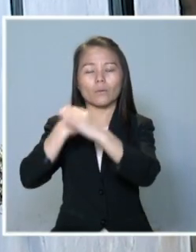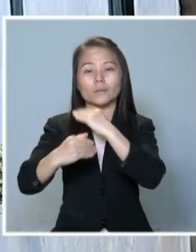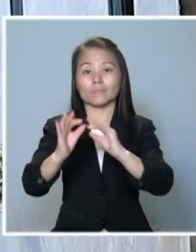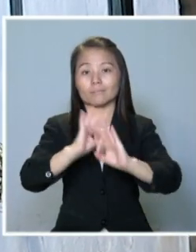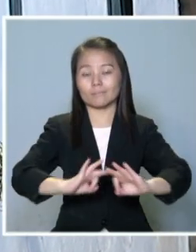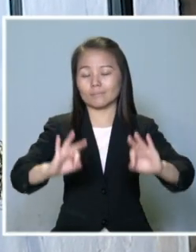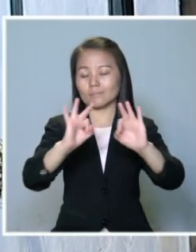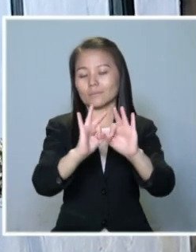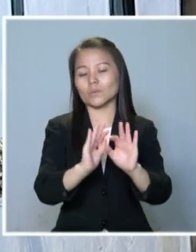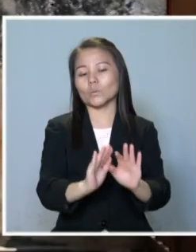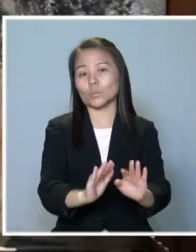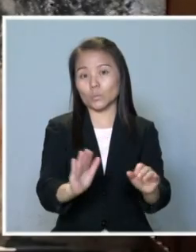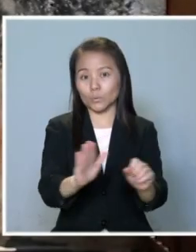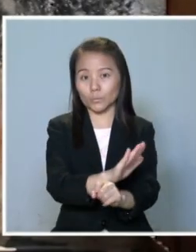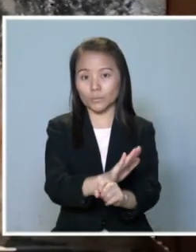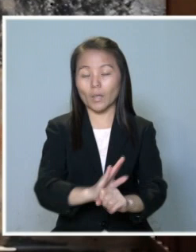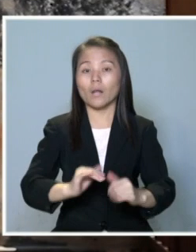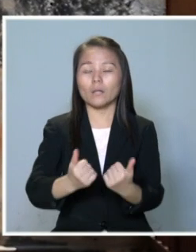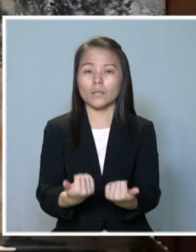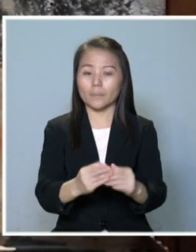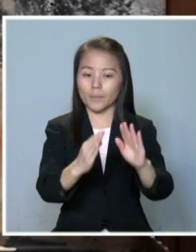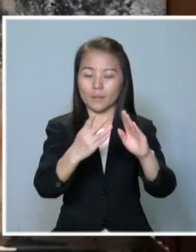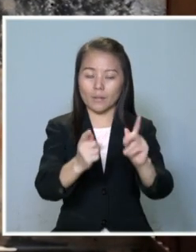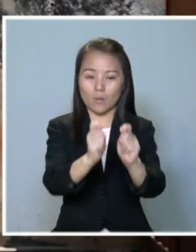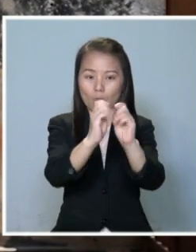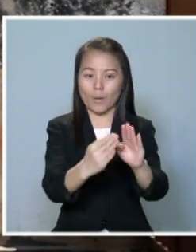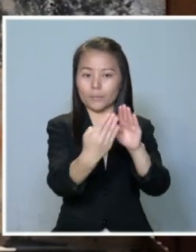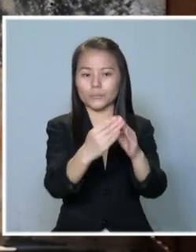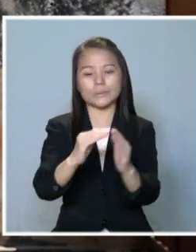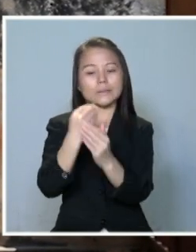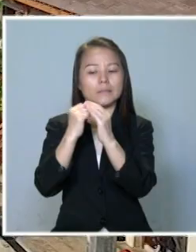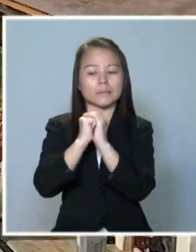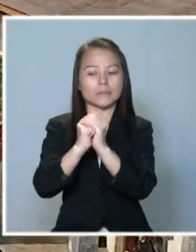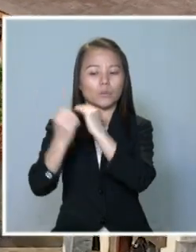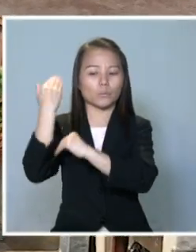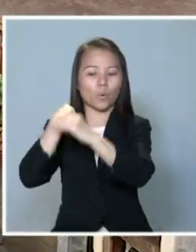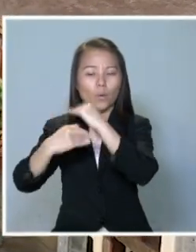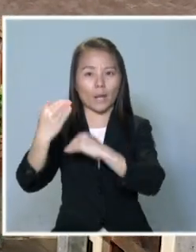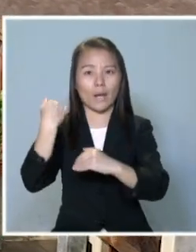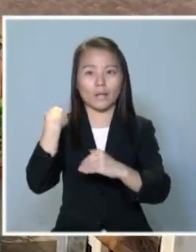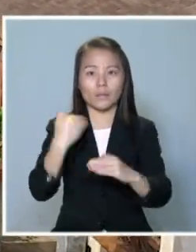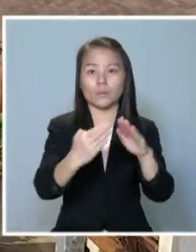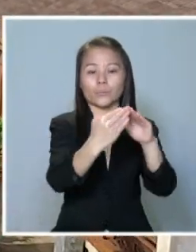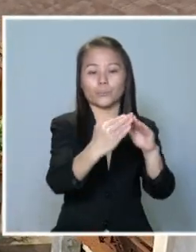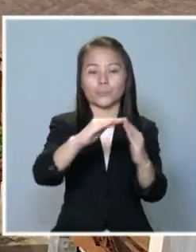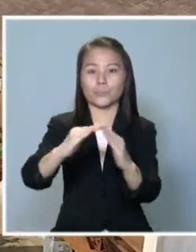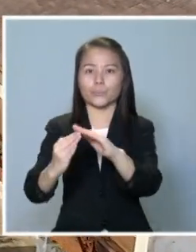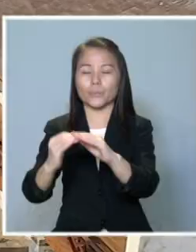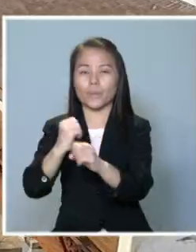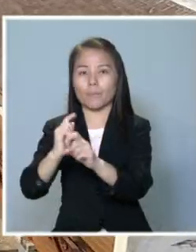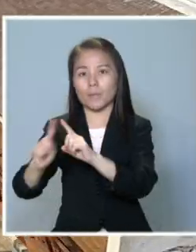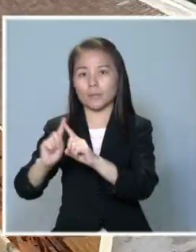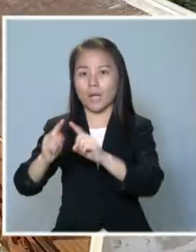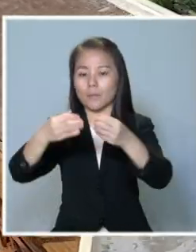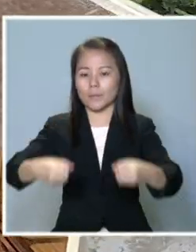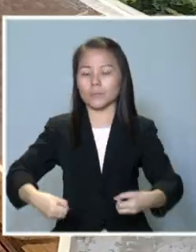งมีอยู่อย่างเต็มเปี่ยมทั้งรูปแบบสถาปัตยกรรมจีนโบราณหรือซานเหอหยวนซึ่งเป็นตึกพาณิ